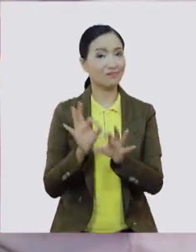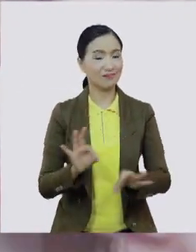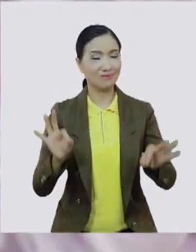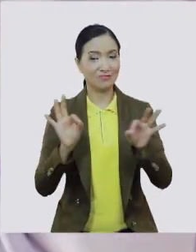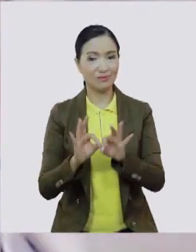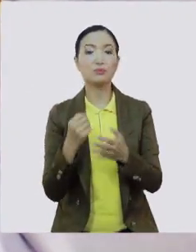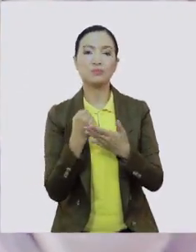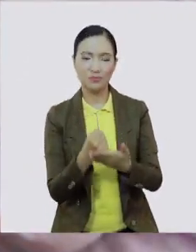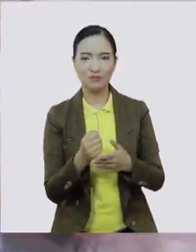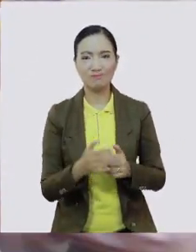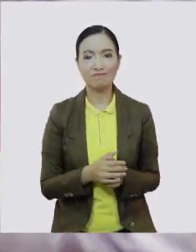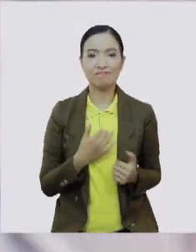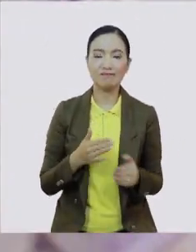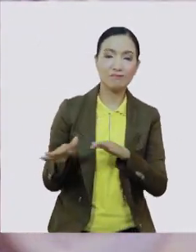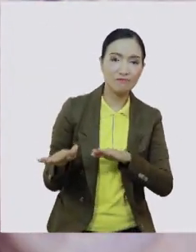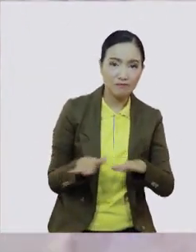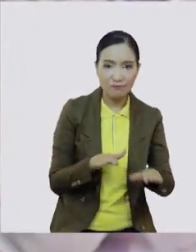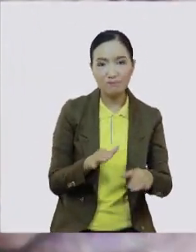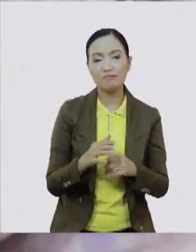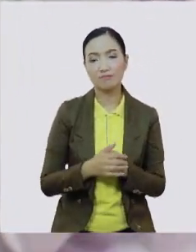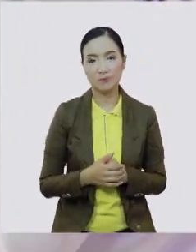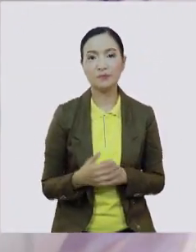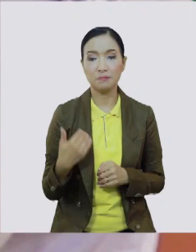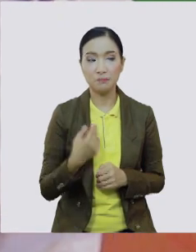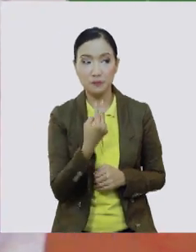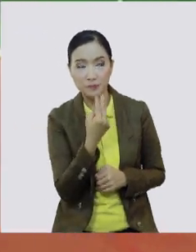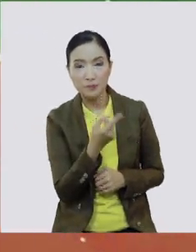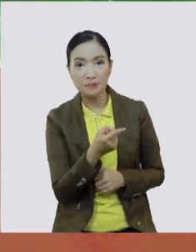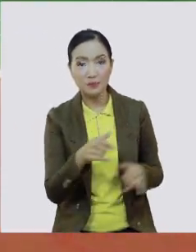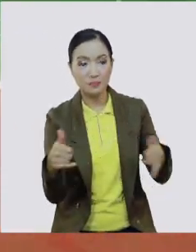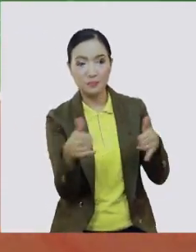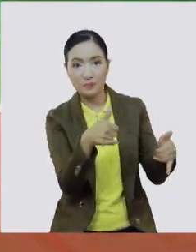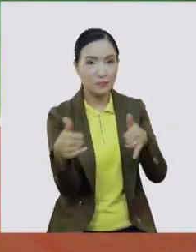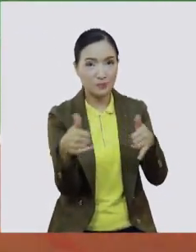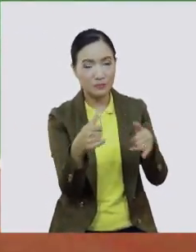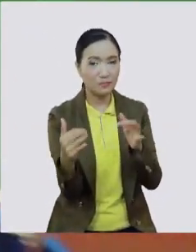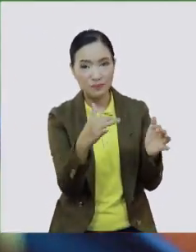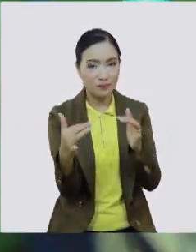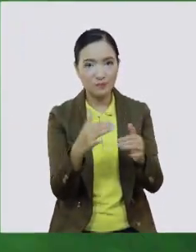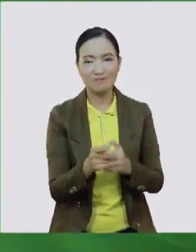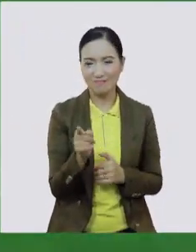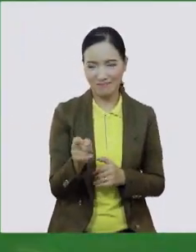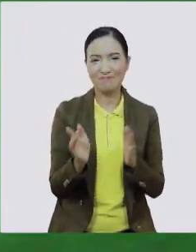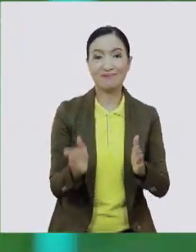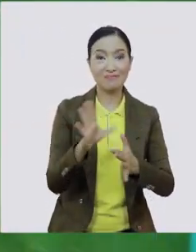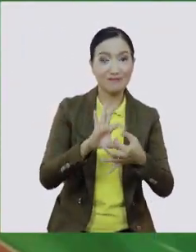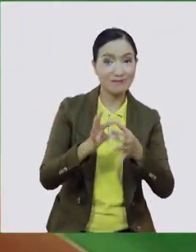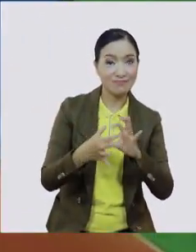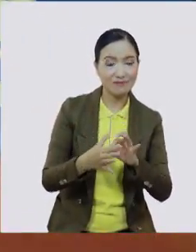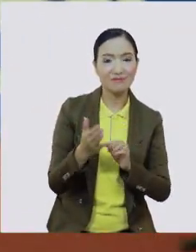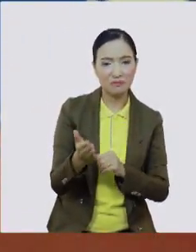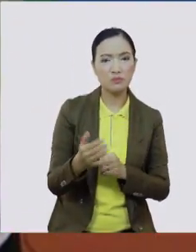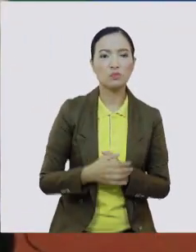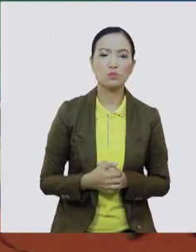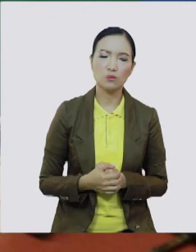แล้วก็เรียกว่าเตรียมตัวเตรียมความพร้อมนะครับอย่างเมื่อสักครู่นี้ที่เราเห็นนี่ก็เนี่ยครับก็เป็นนักกีฬาอีกท่านหนึ่งที่เ